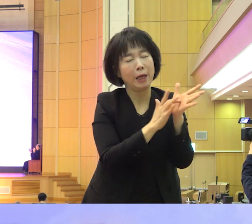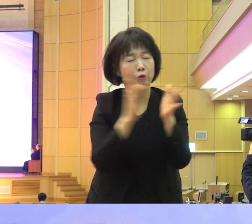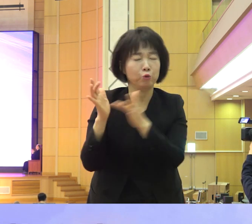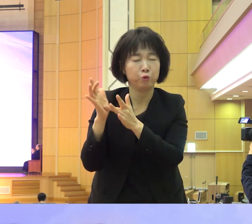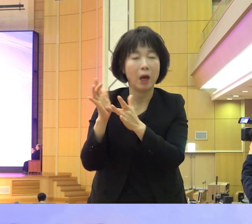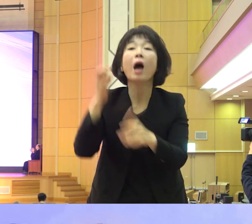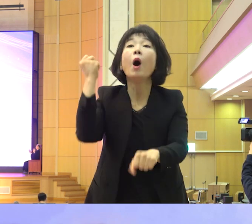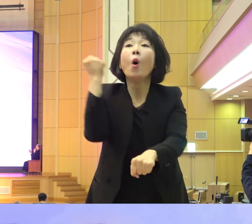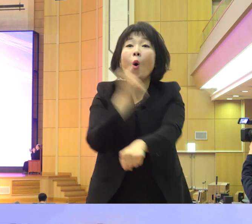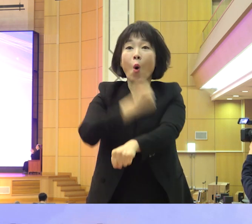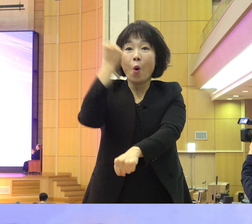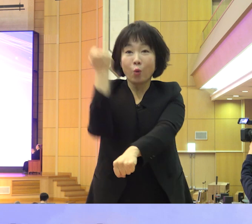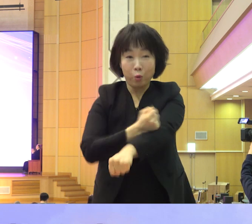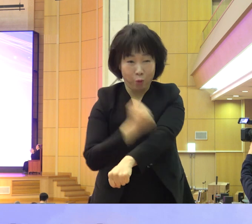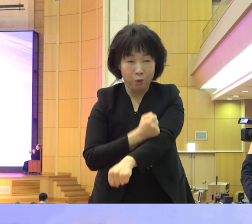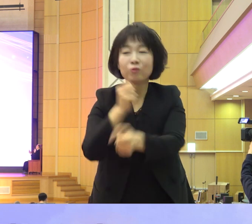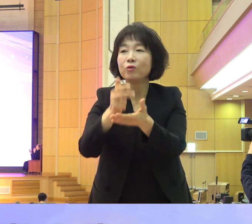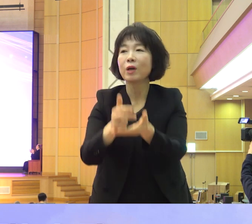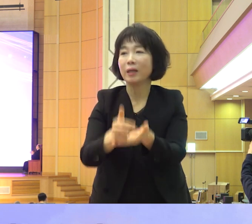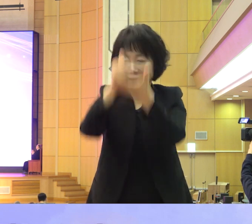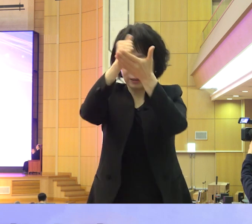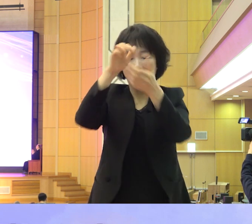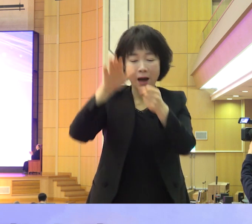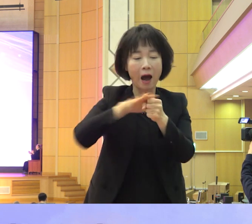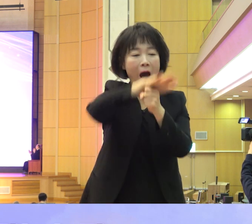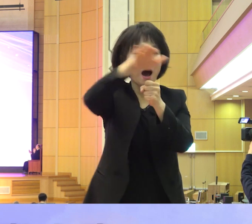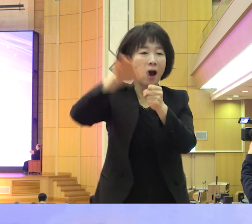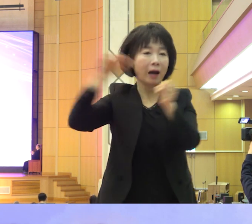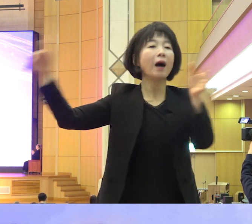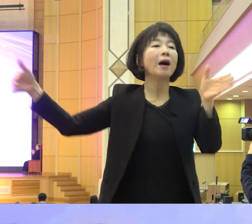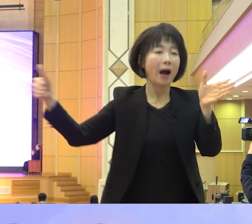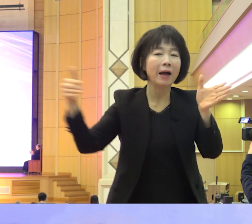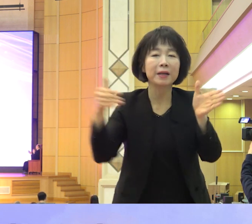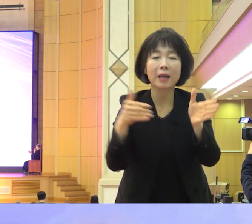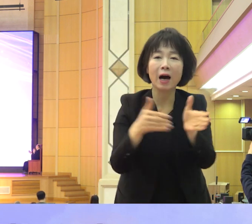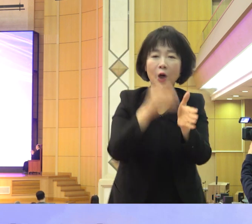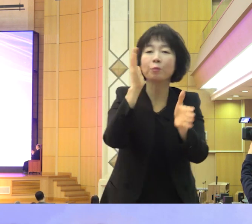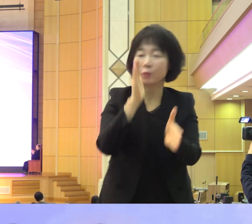찬송할지어다 예수의 공로. 주의 그 사랑